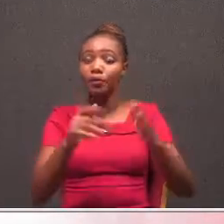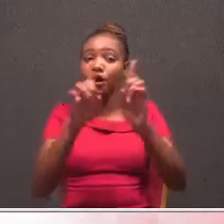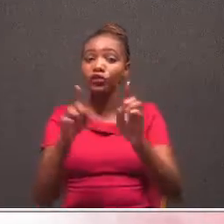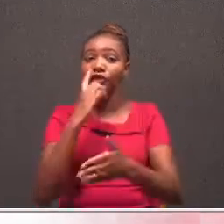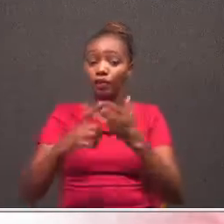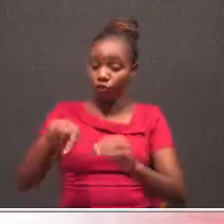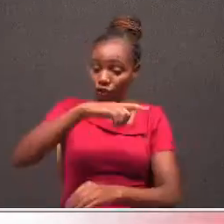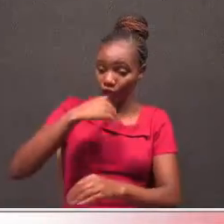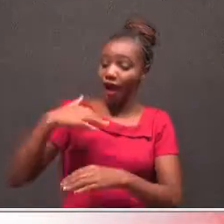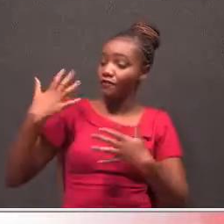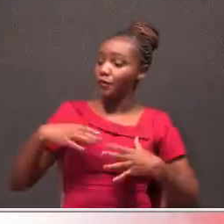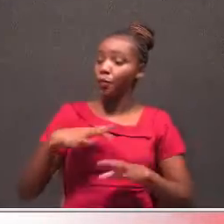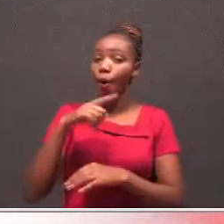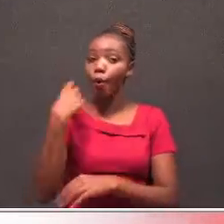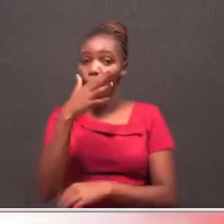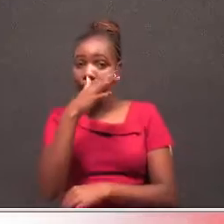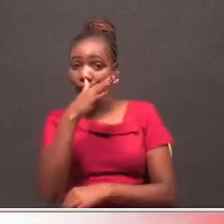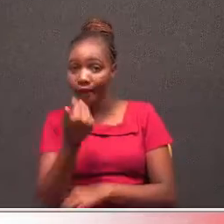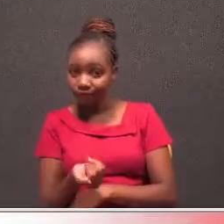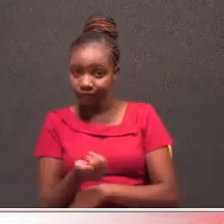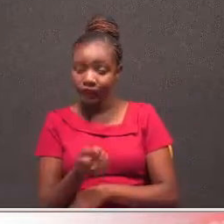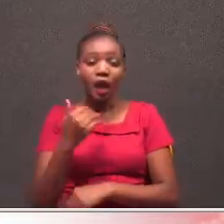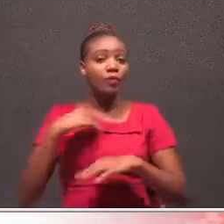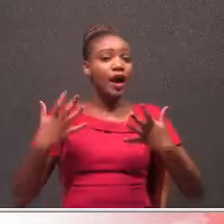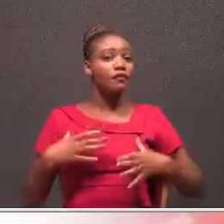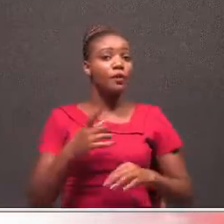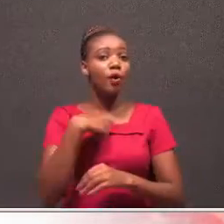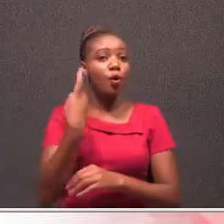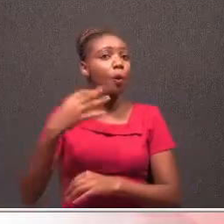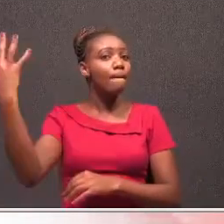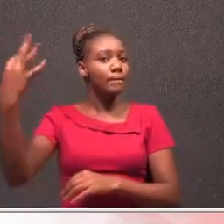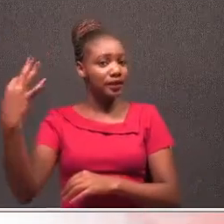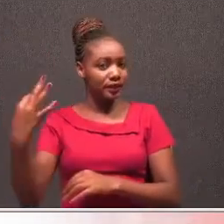wadanganyifu. Hata watu wengine wanahubiri neno la Mungu kwa ukorofi